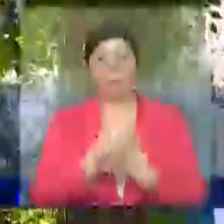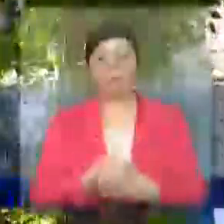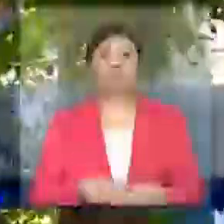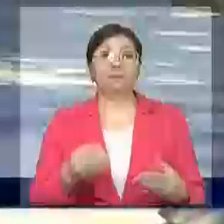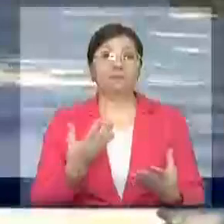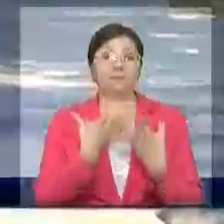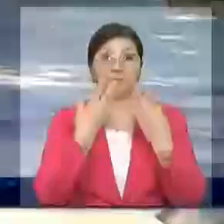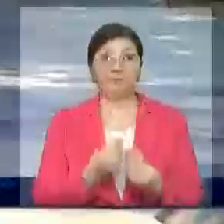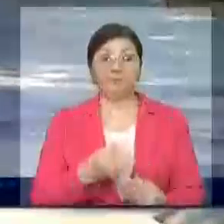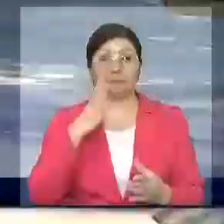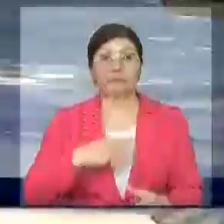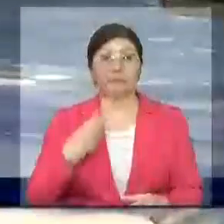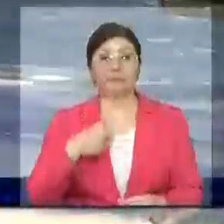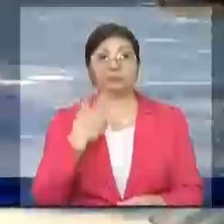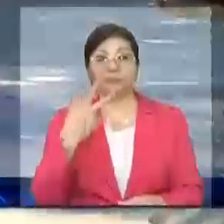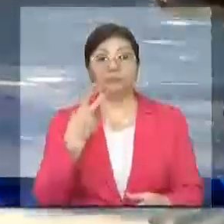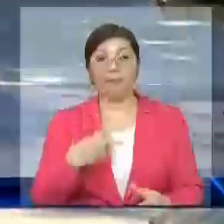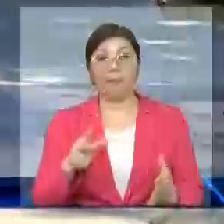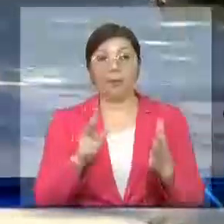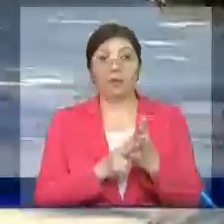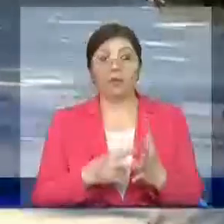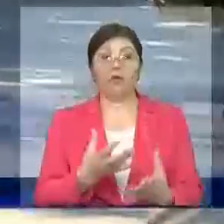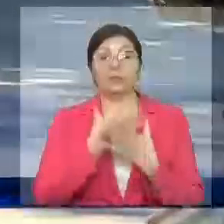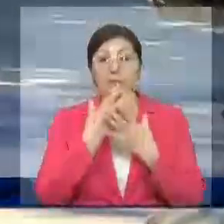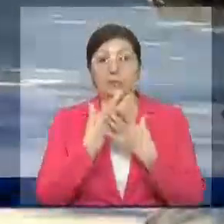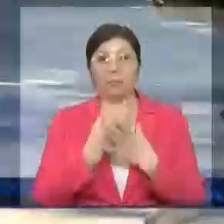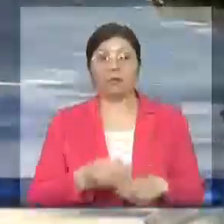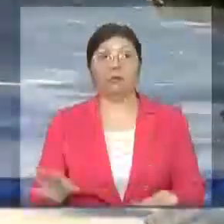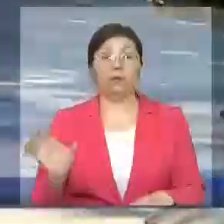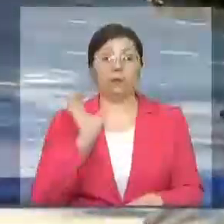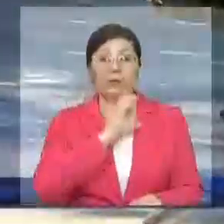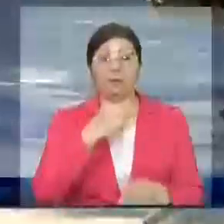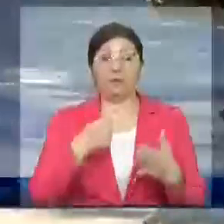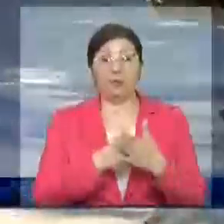10. Днем ожидается 23-28 тепла, на севере региона до плюс 20.